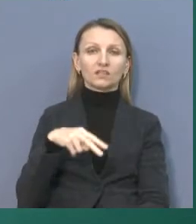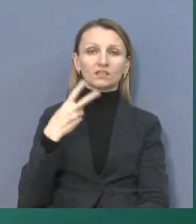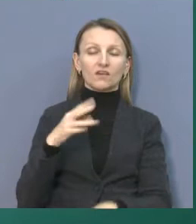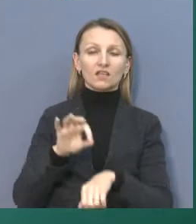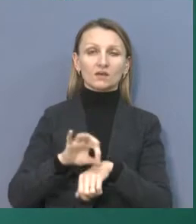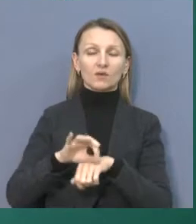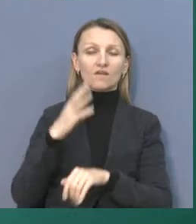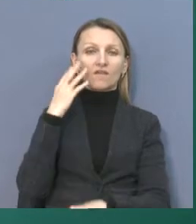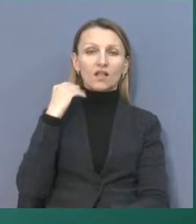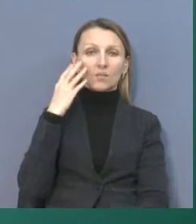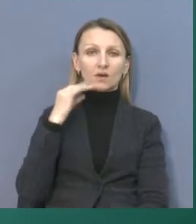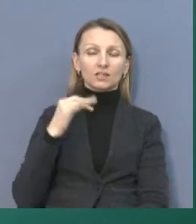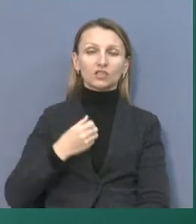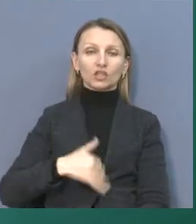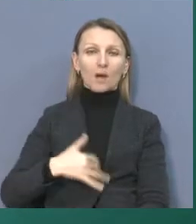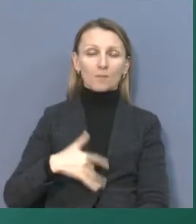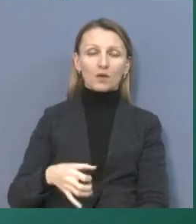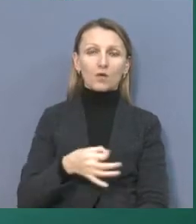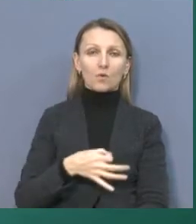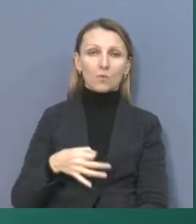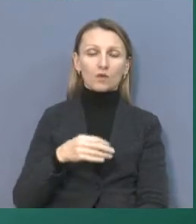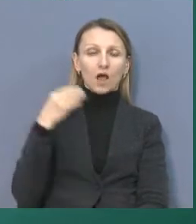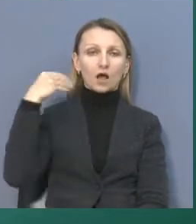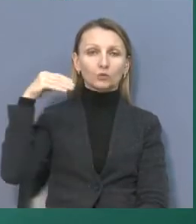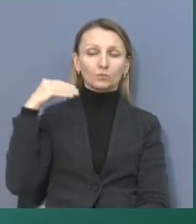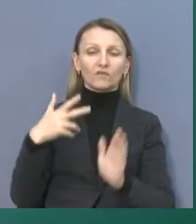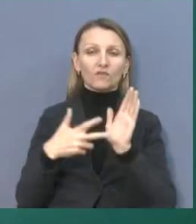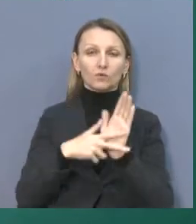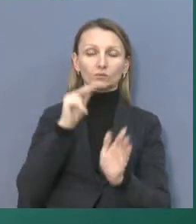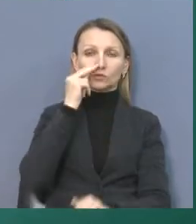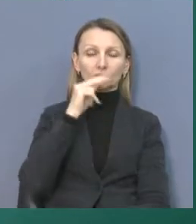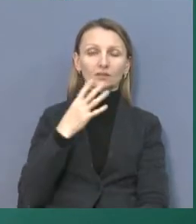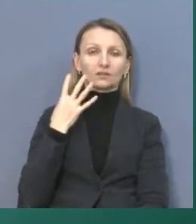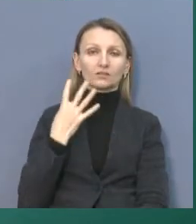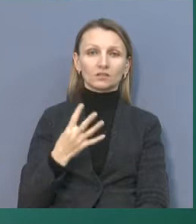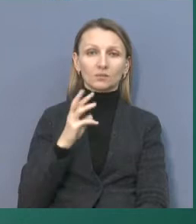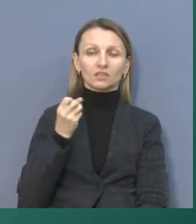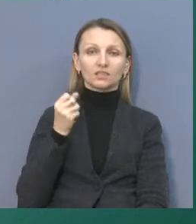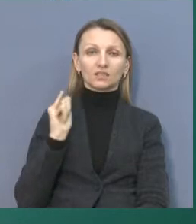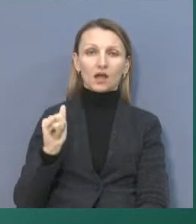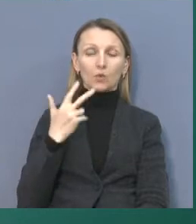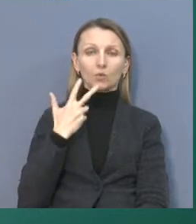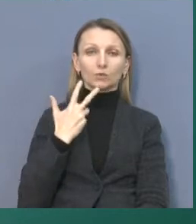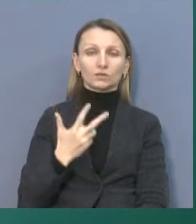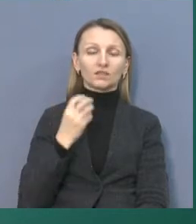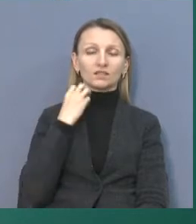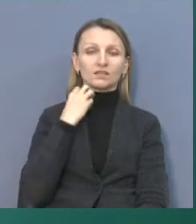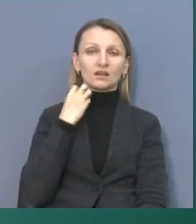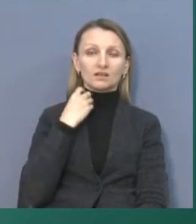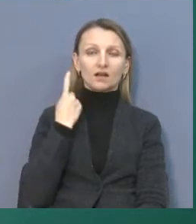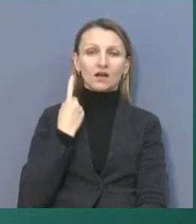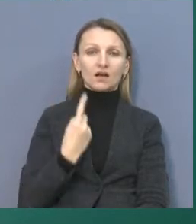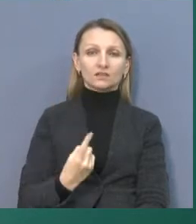заболевших в алматинской и жамбылской областях актюбинская 8 шымкенте 4 мангыстауской 3 козла орденской